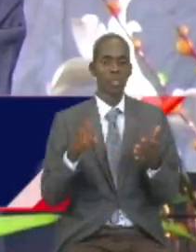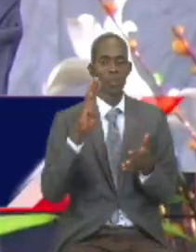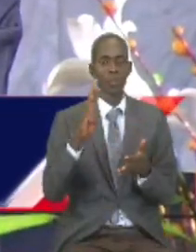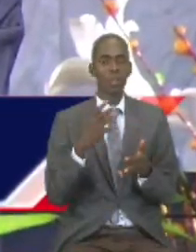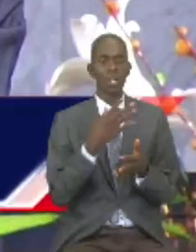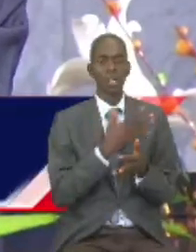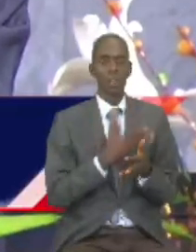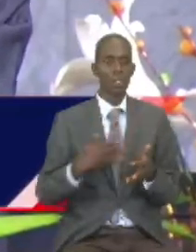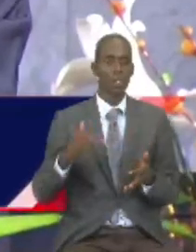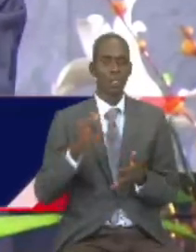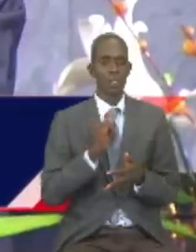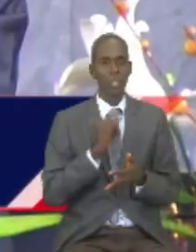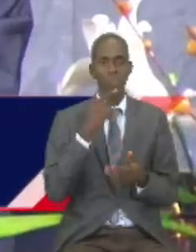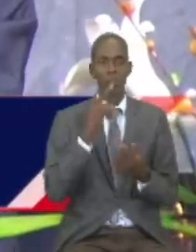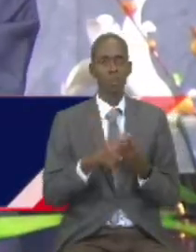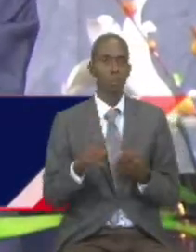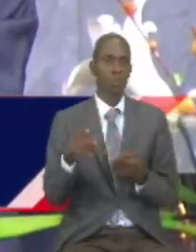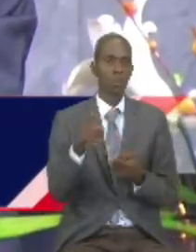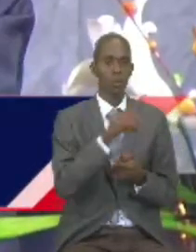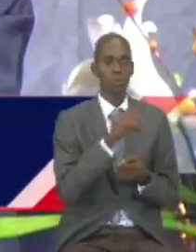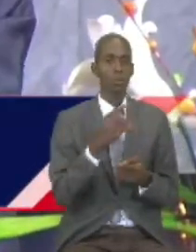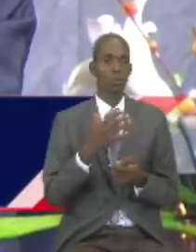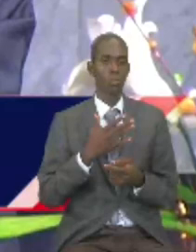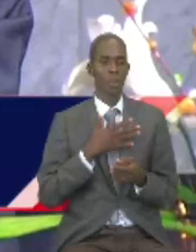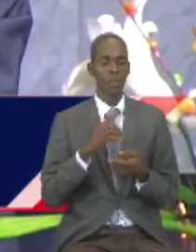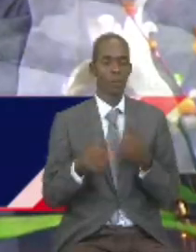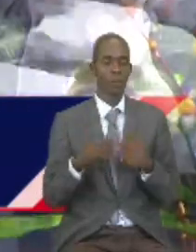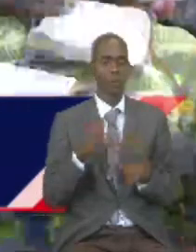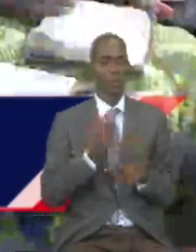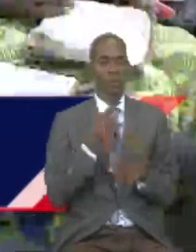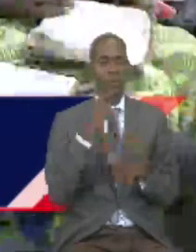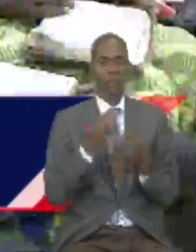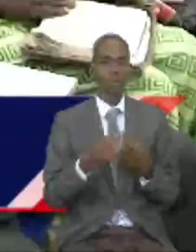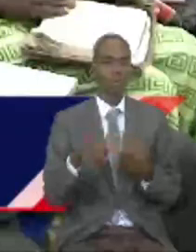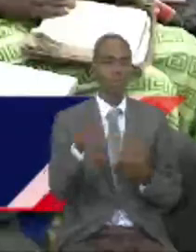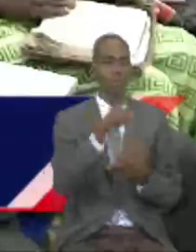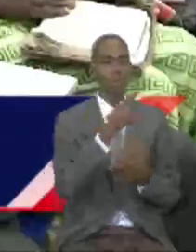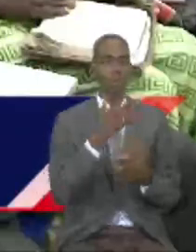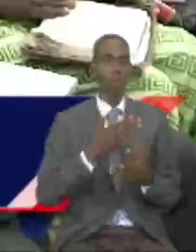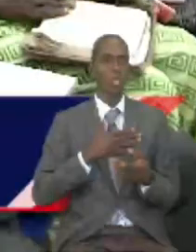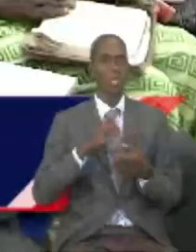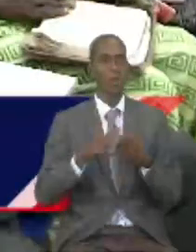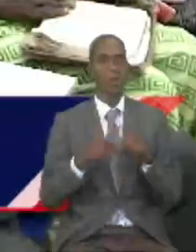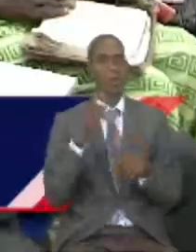dis, à vous qui êtes mes amis,